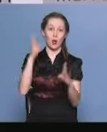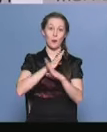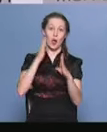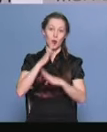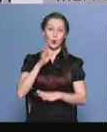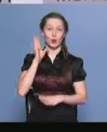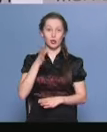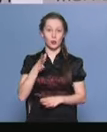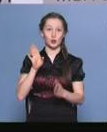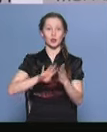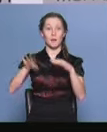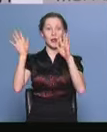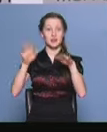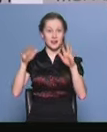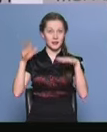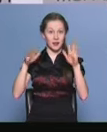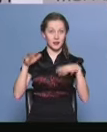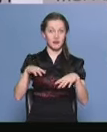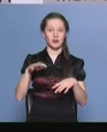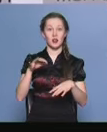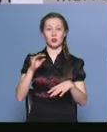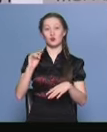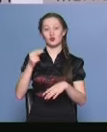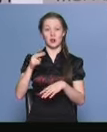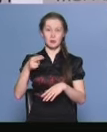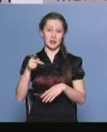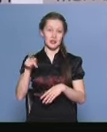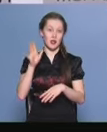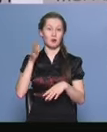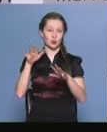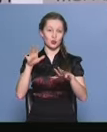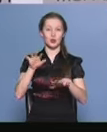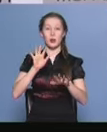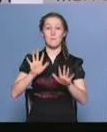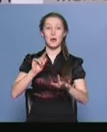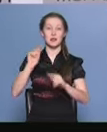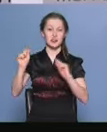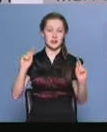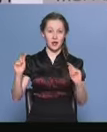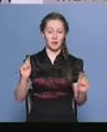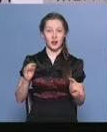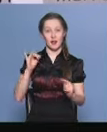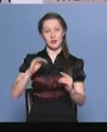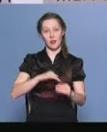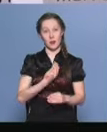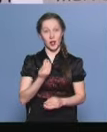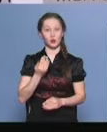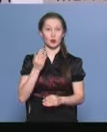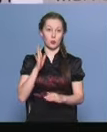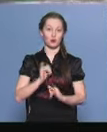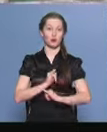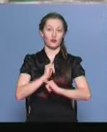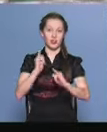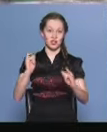преимущественно без осадков. Ну, нужно исключить четверг и пятницу, там местами еще дожди могут пройти. И температура воздуха с каждым днем будет